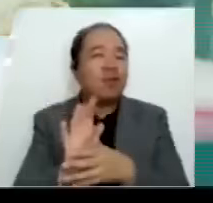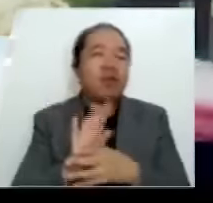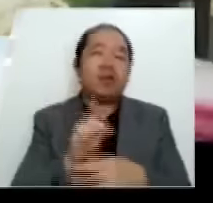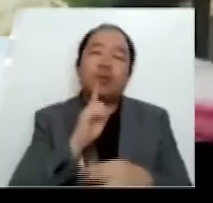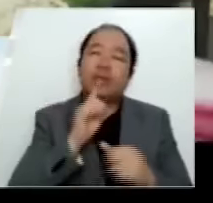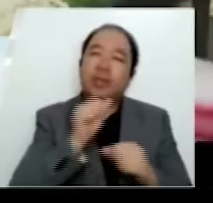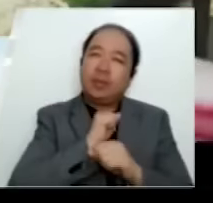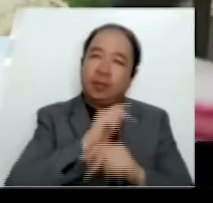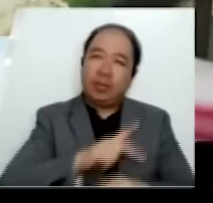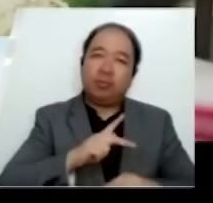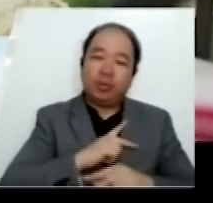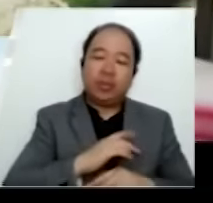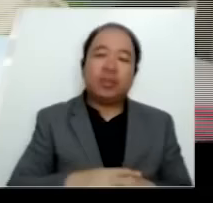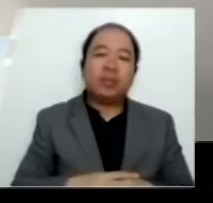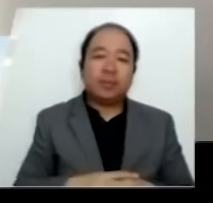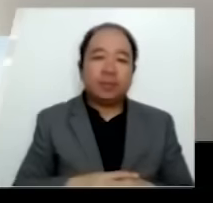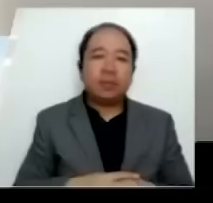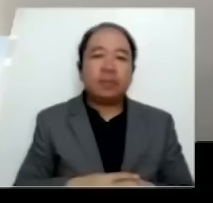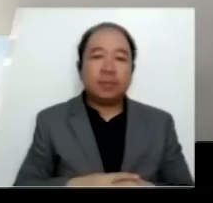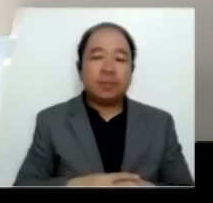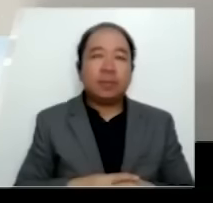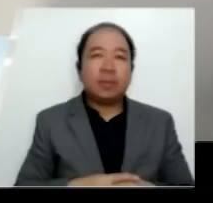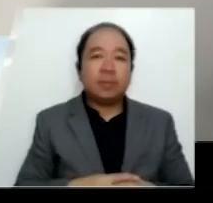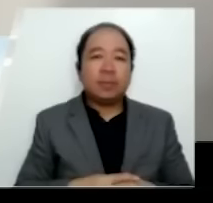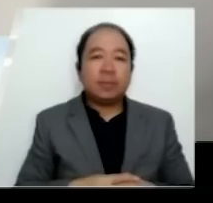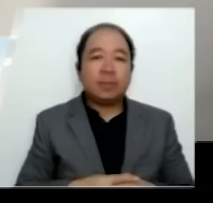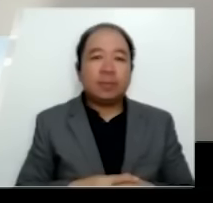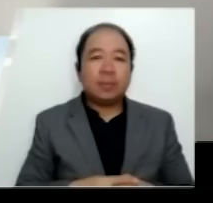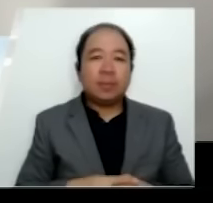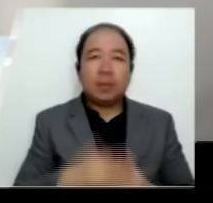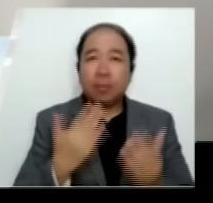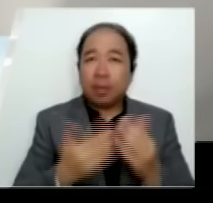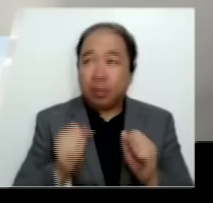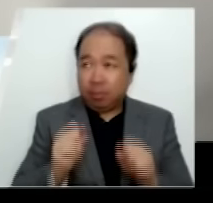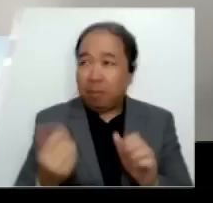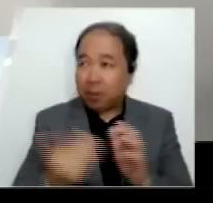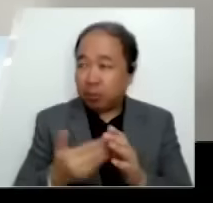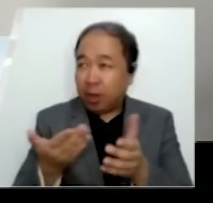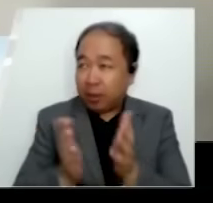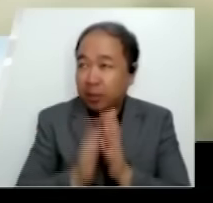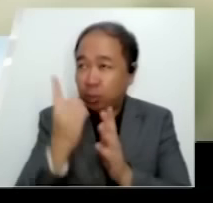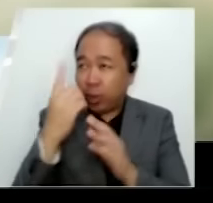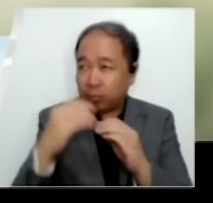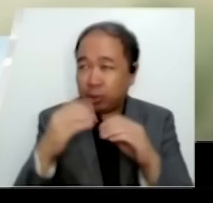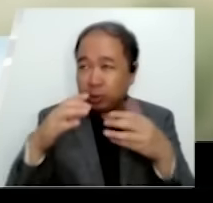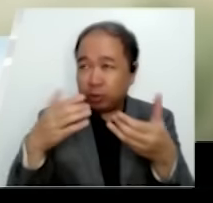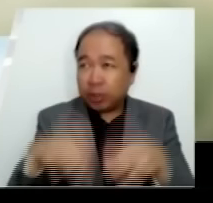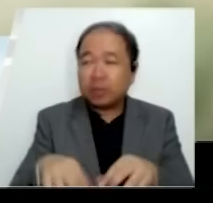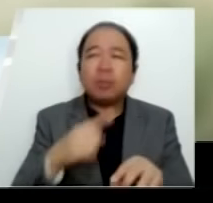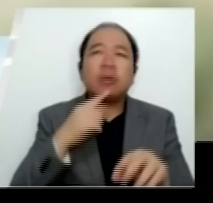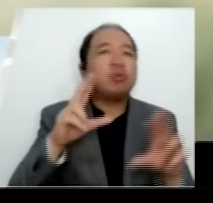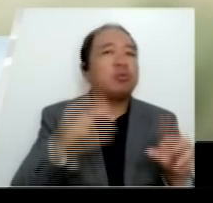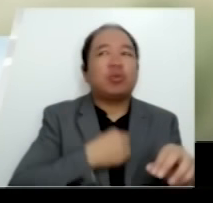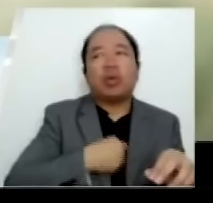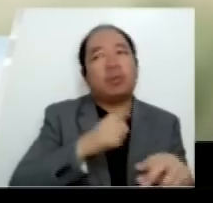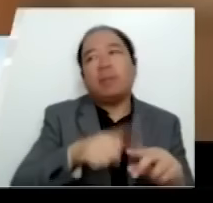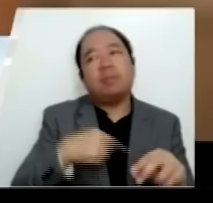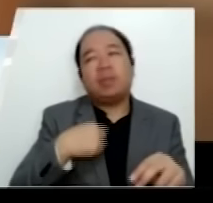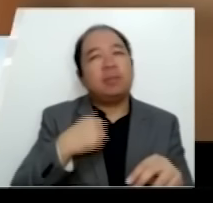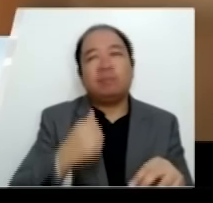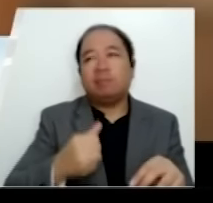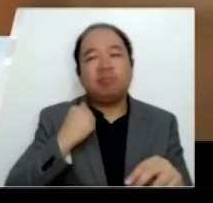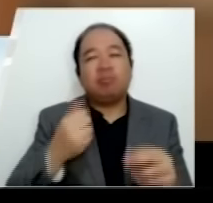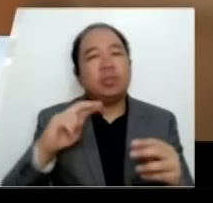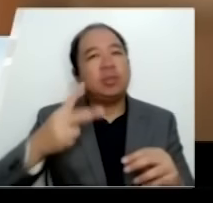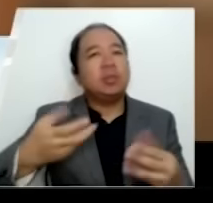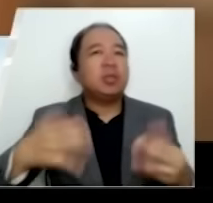Hindi naman siguro masamang humingi ng isang chance. I'm sorry, but I don't give second chances. Comment pa ng ilan, mapanakit daw ang